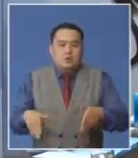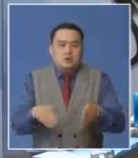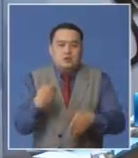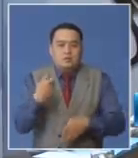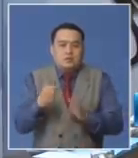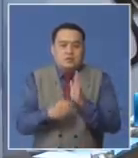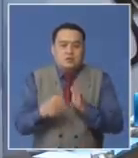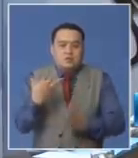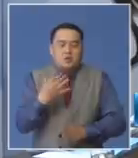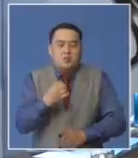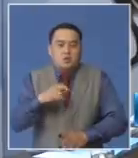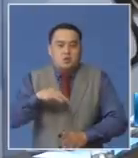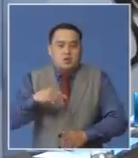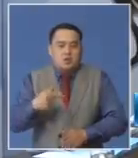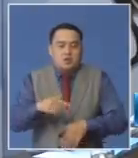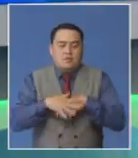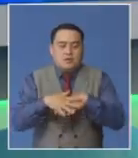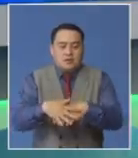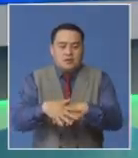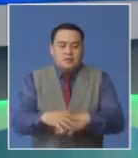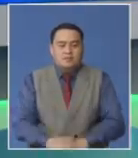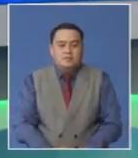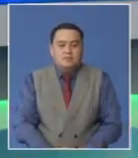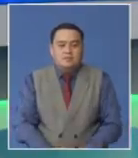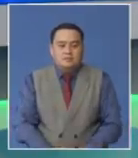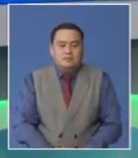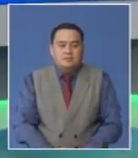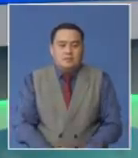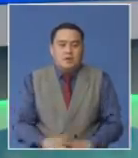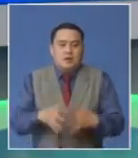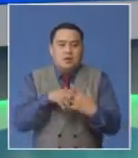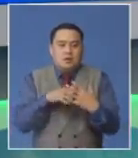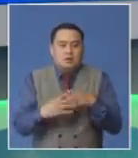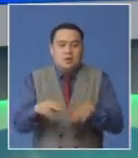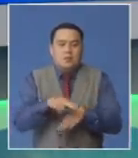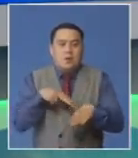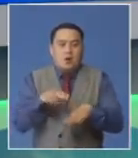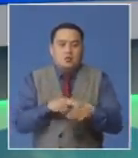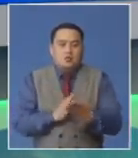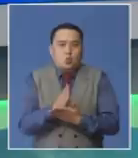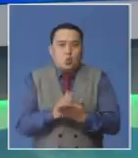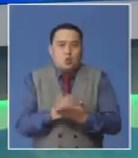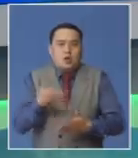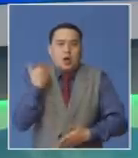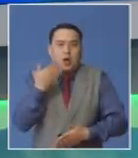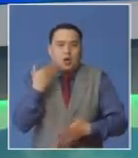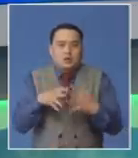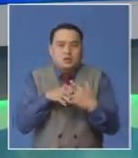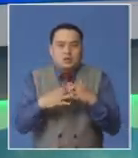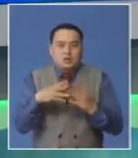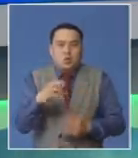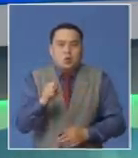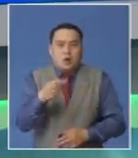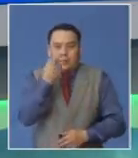265 миллионов было выделено сельским участковым нести службу стало легче все лишь у